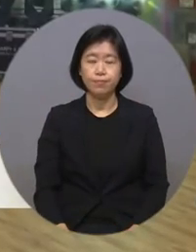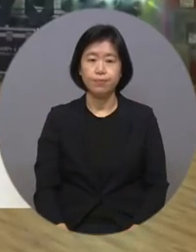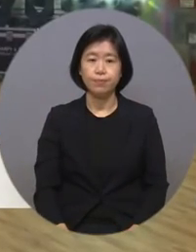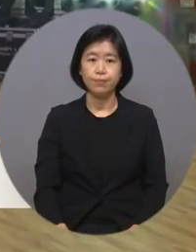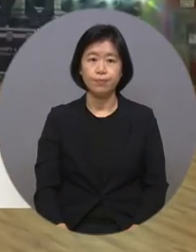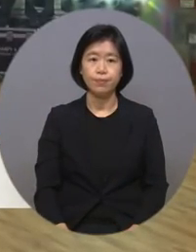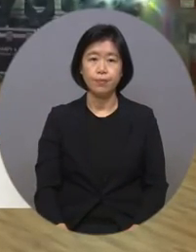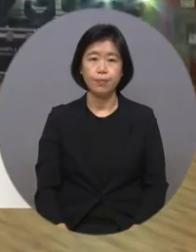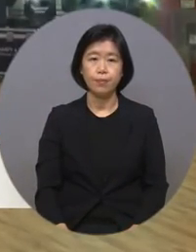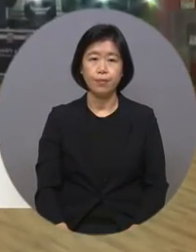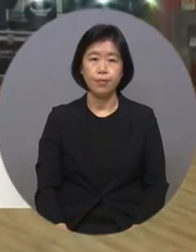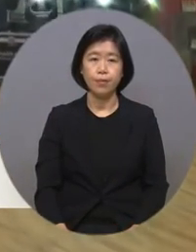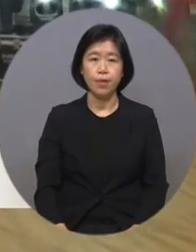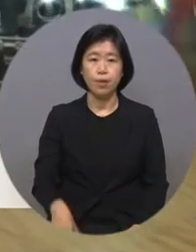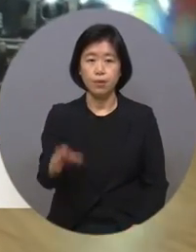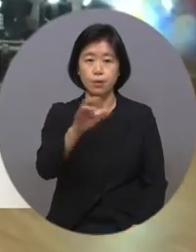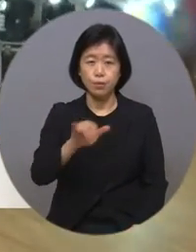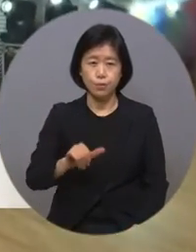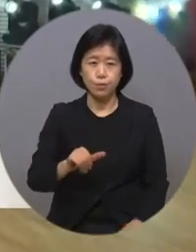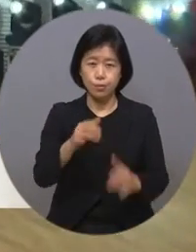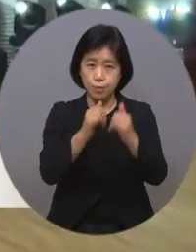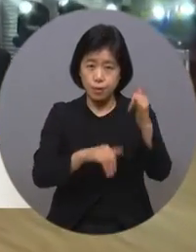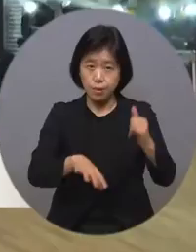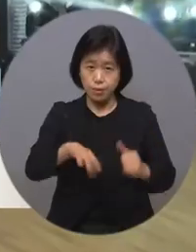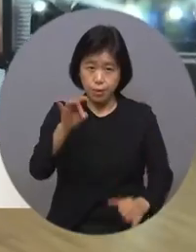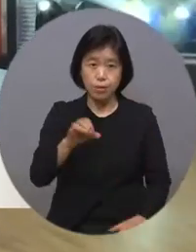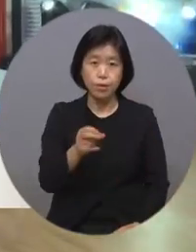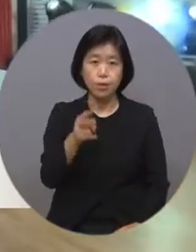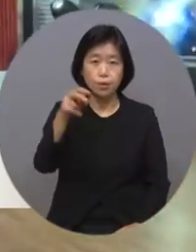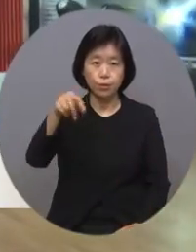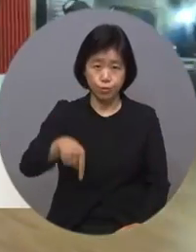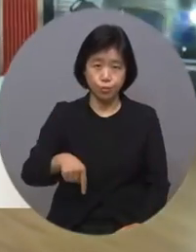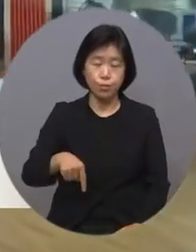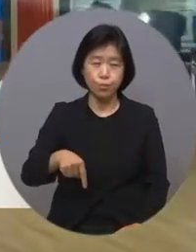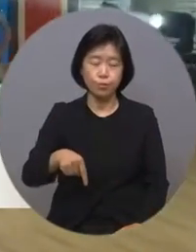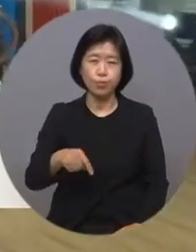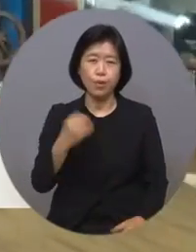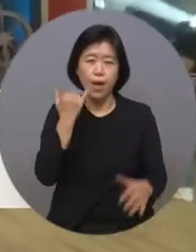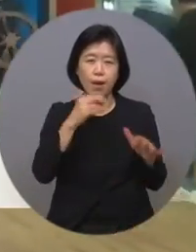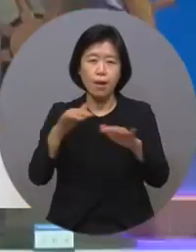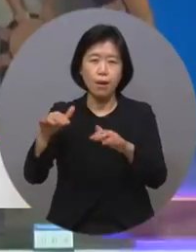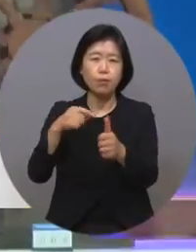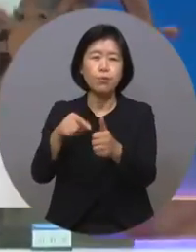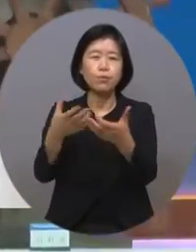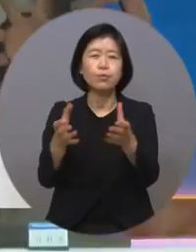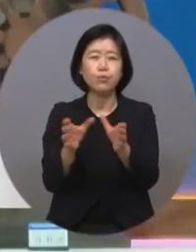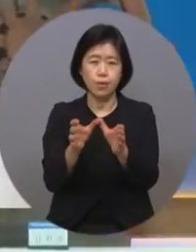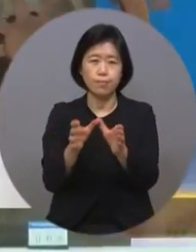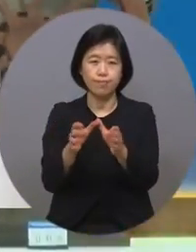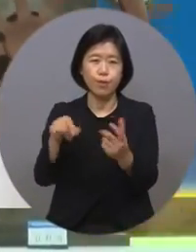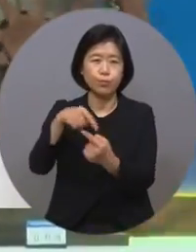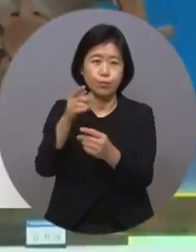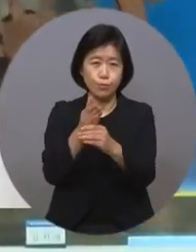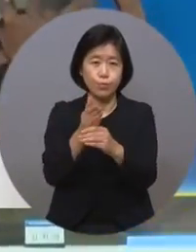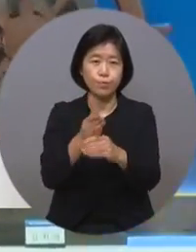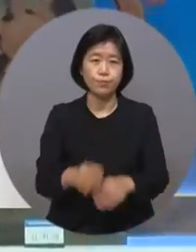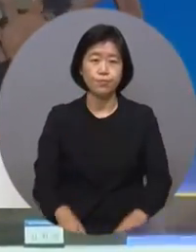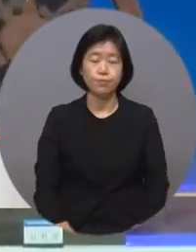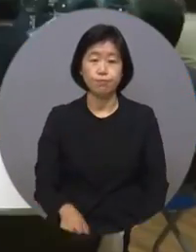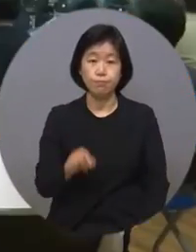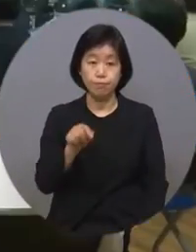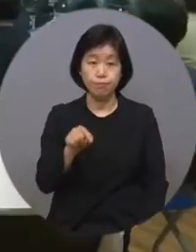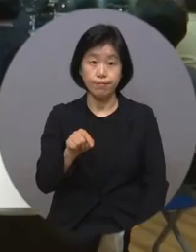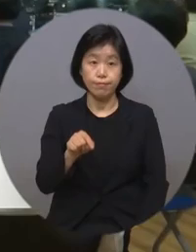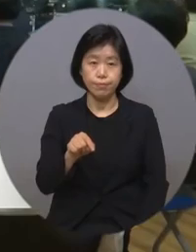이달 초 문을 연 전국 최초의 여수 청소년 해양교육원이 운영 중입니다. 여수시